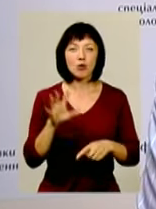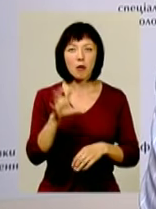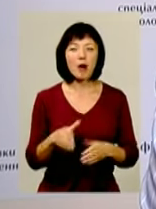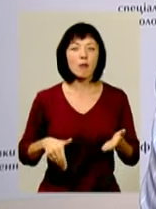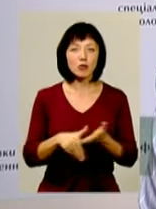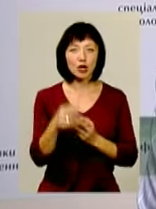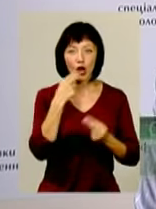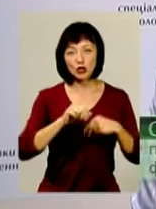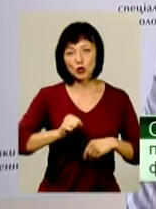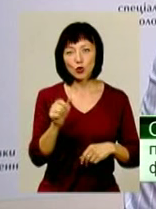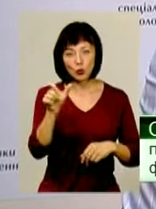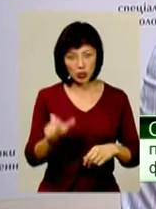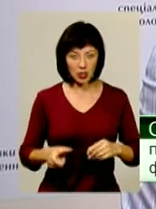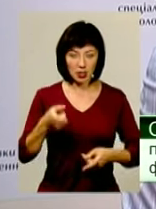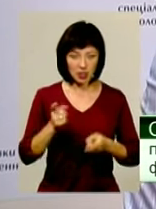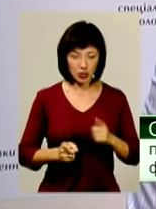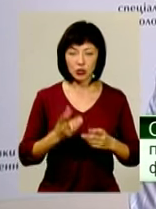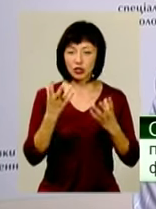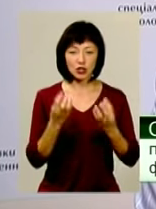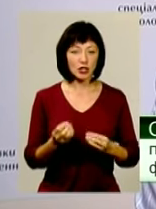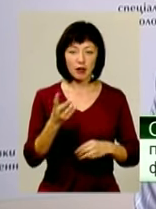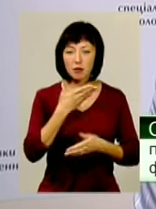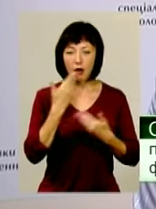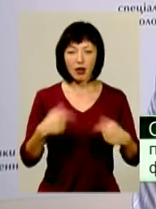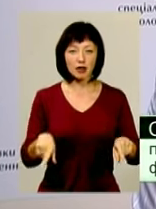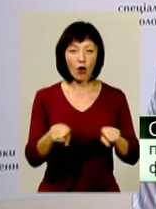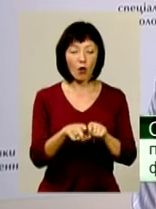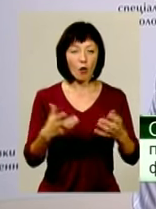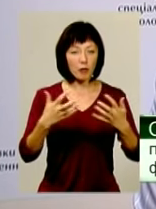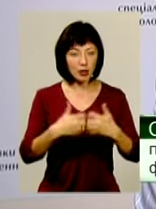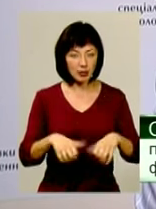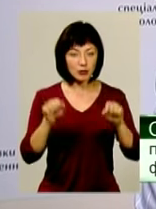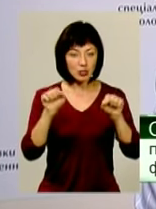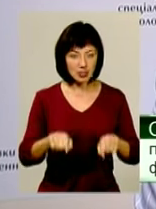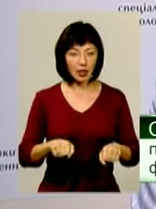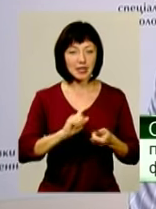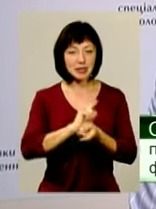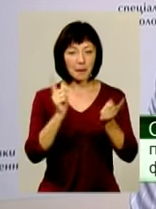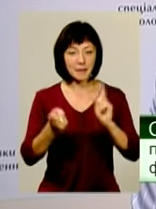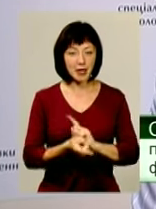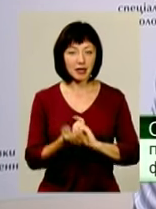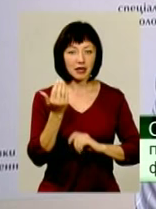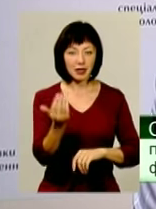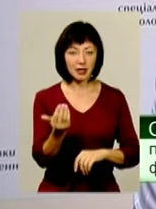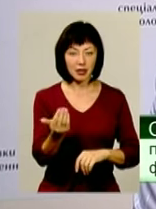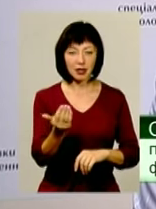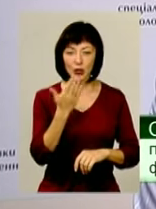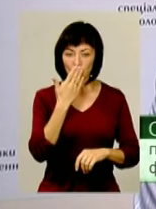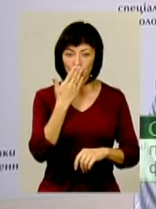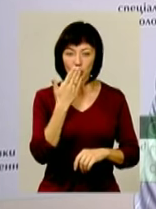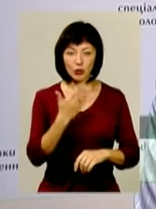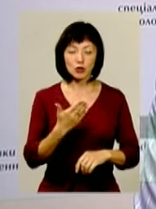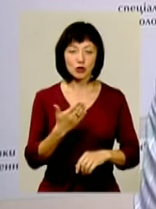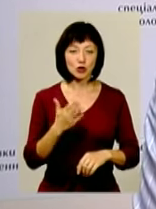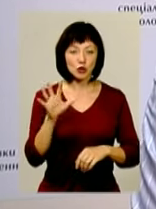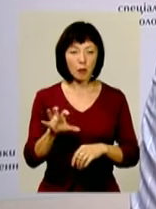краще друг людини, і дійсно ще немає такого приладу, який здатен замінити її нюх